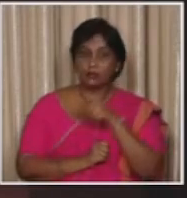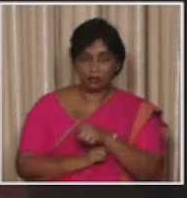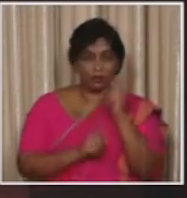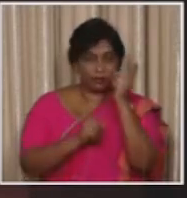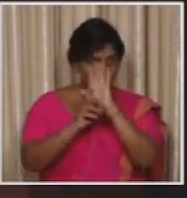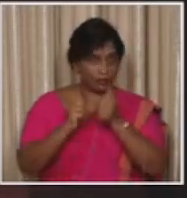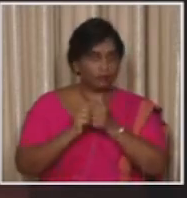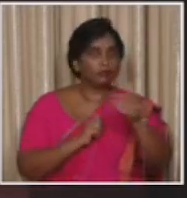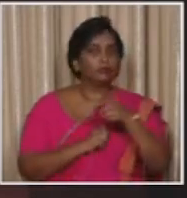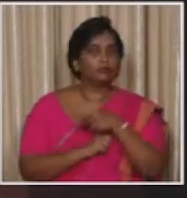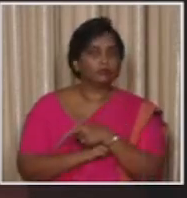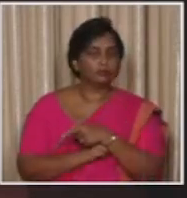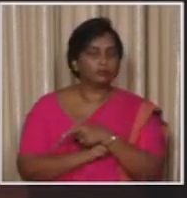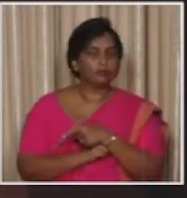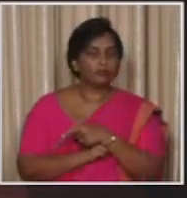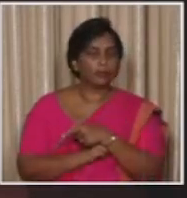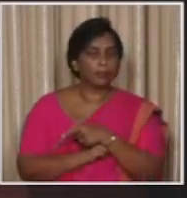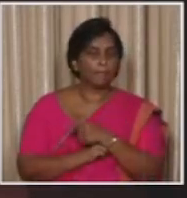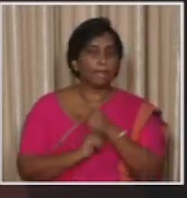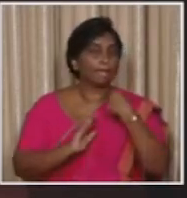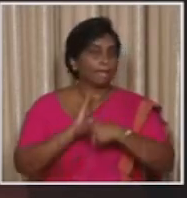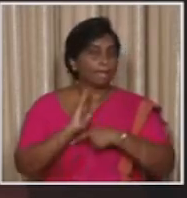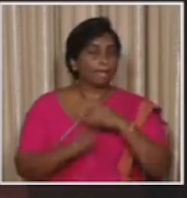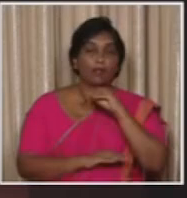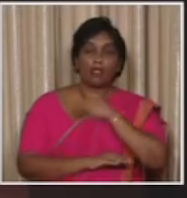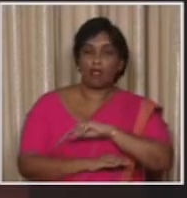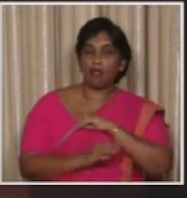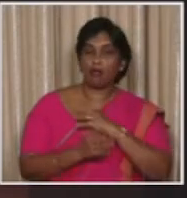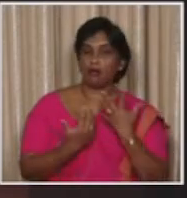මග? රටේ ලාභ ලබන